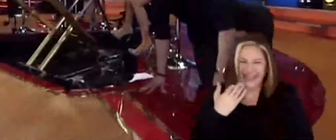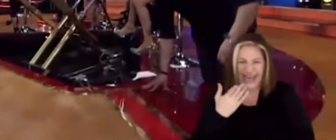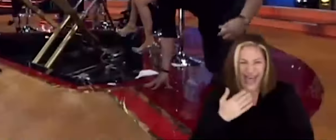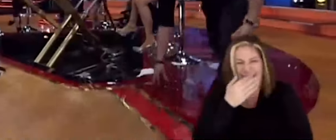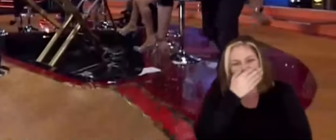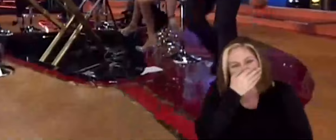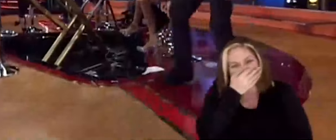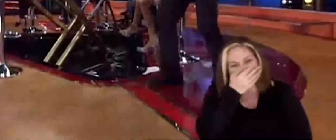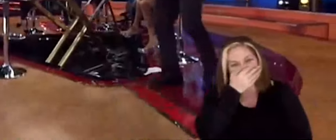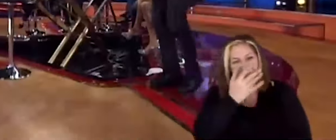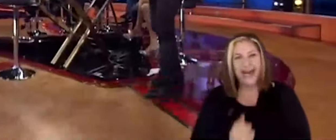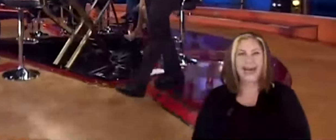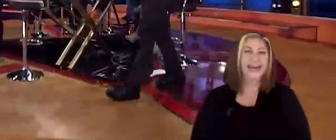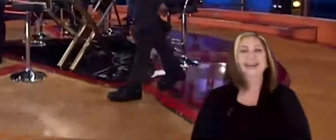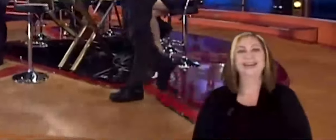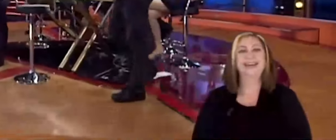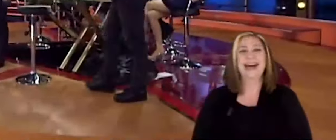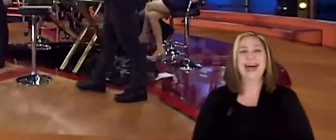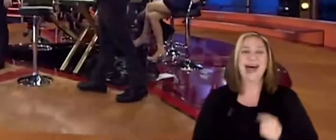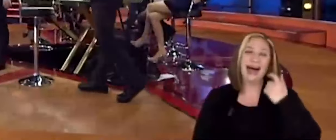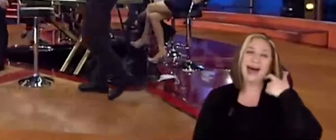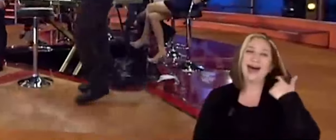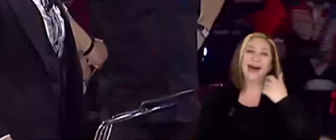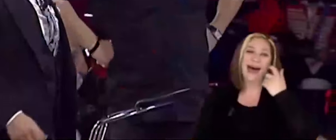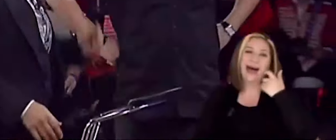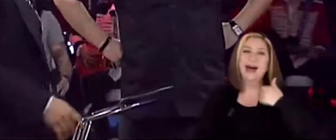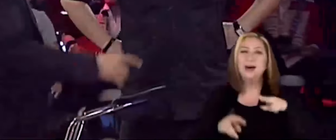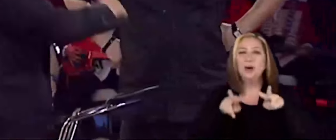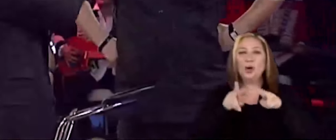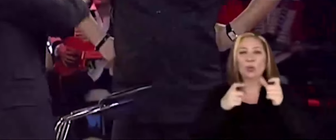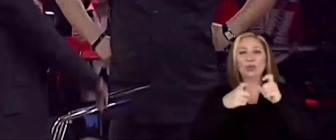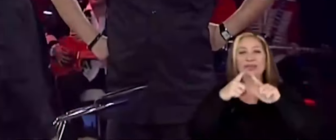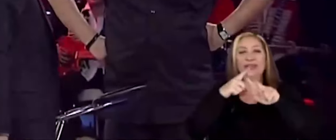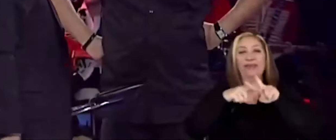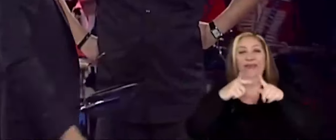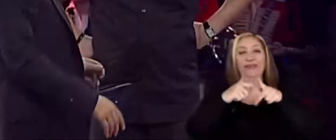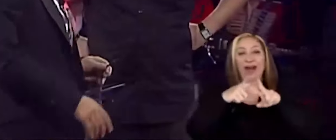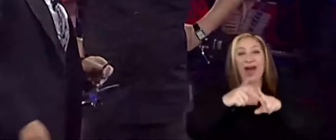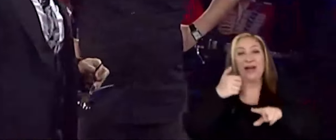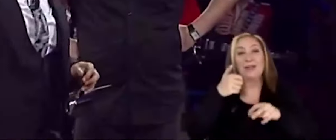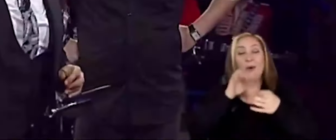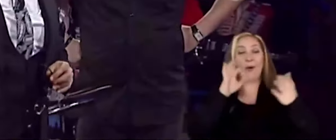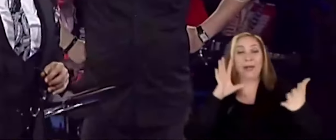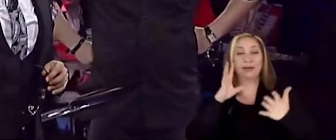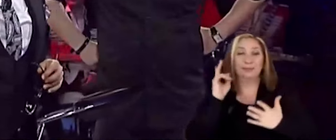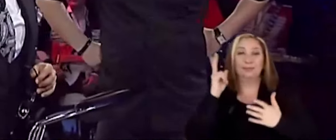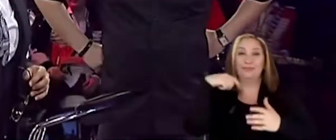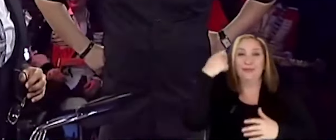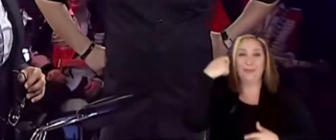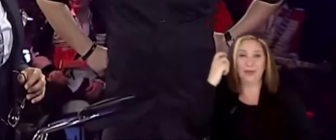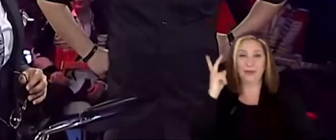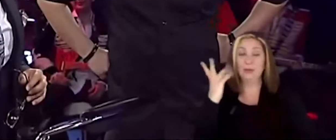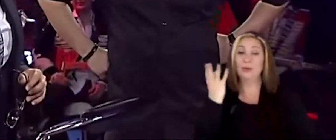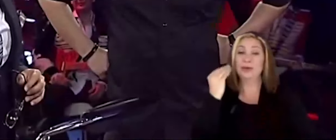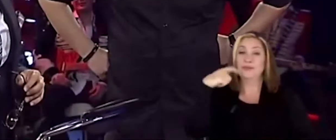mi? Bayıldım, bayıldım. Mustafa çok... Altıokların... Aa biliyorum. Biliyorum. Çok